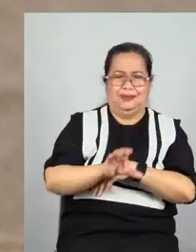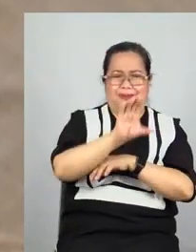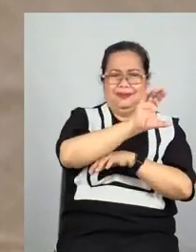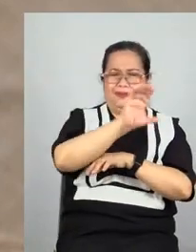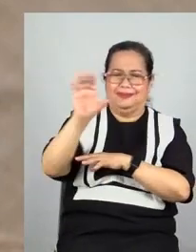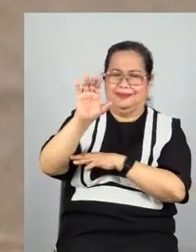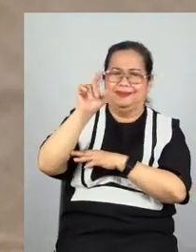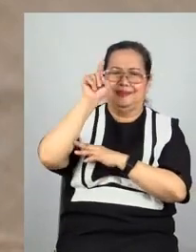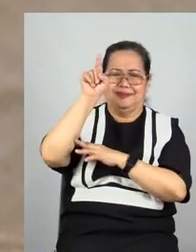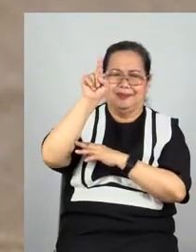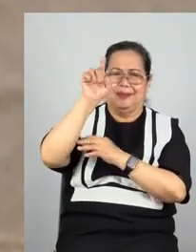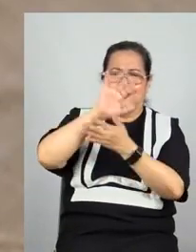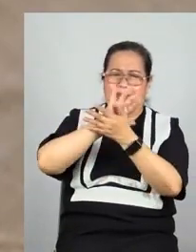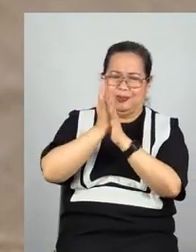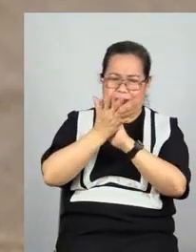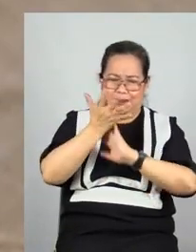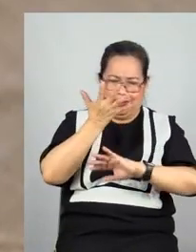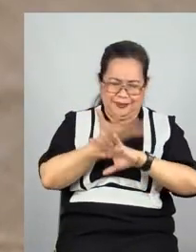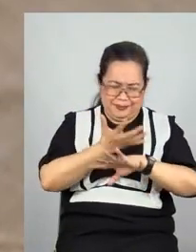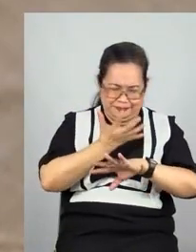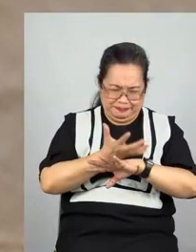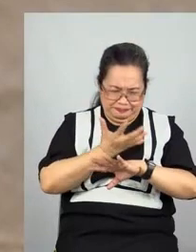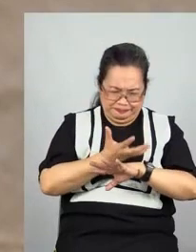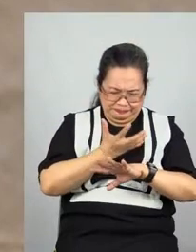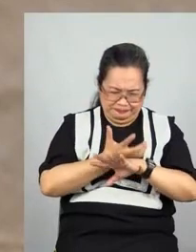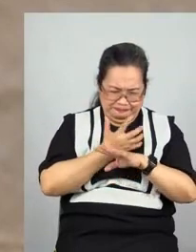Kayo ay naging isang abang alipin,